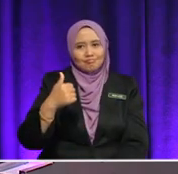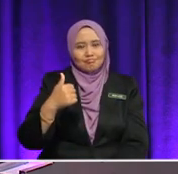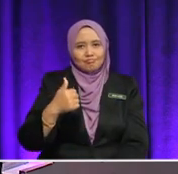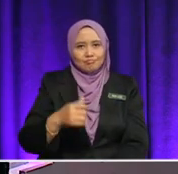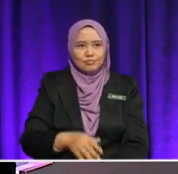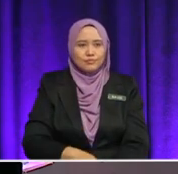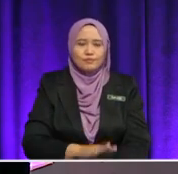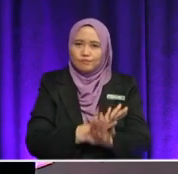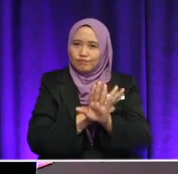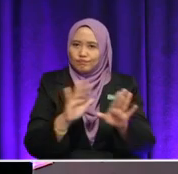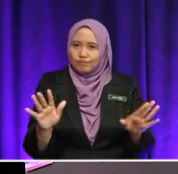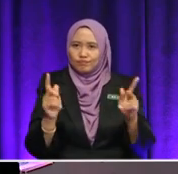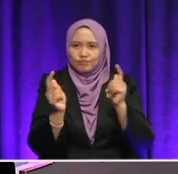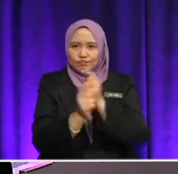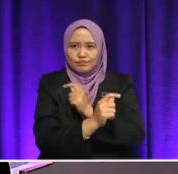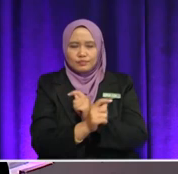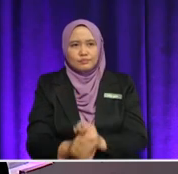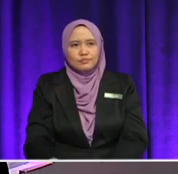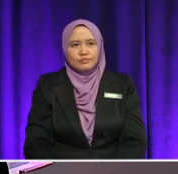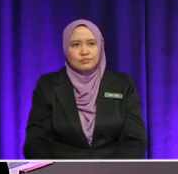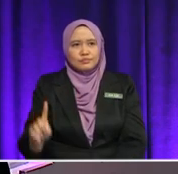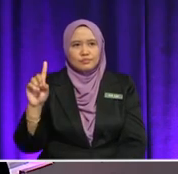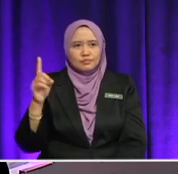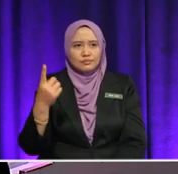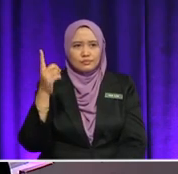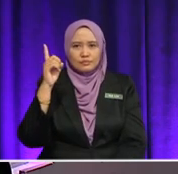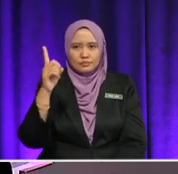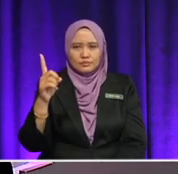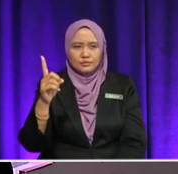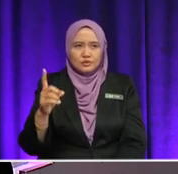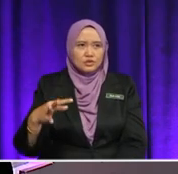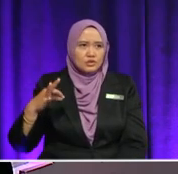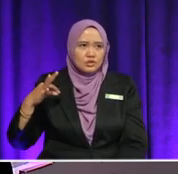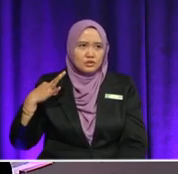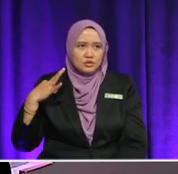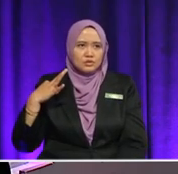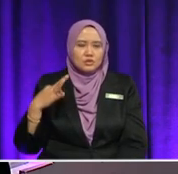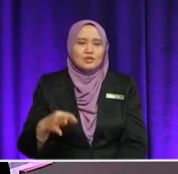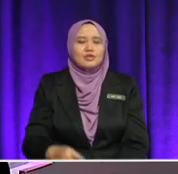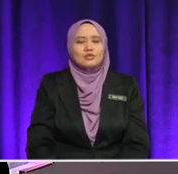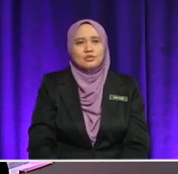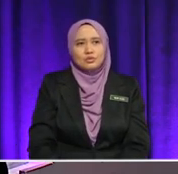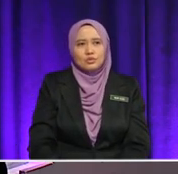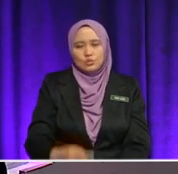maksudnya hanya ada satu orang calon saja bagi ke Rusi tersebut